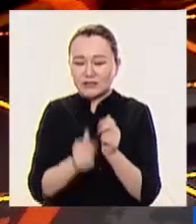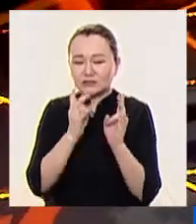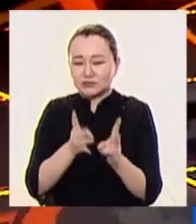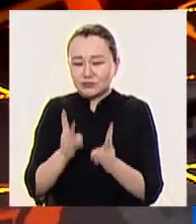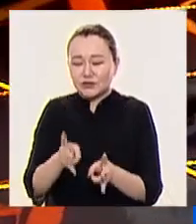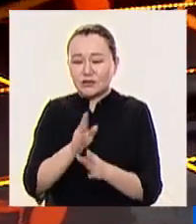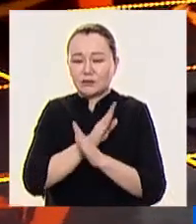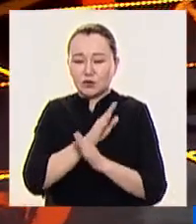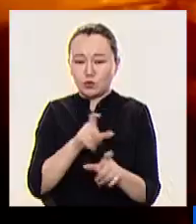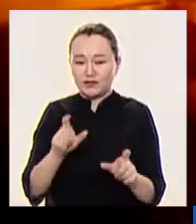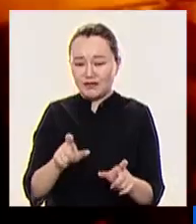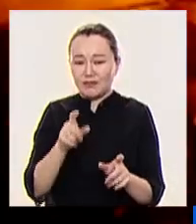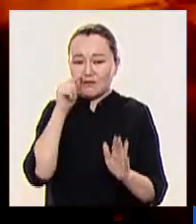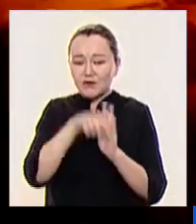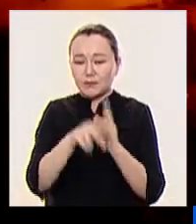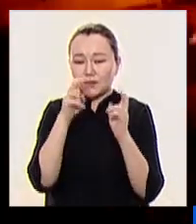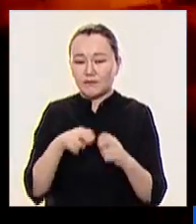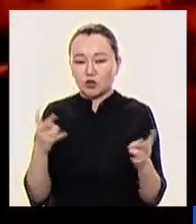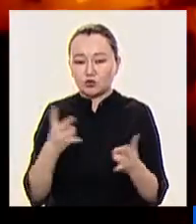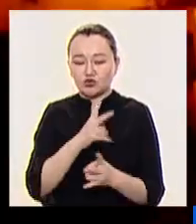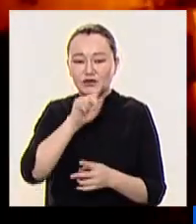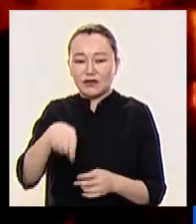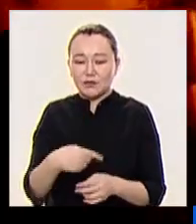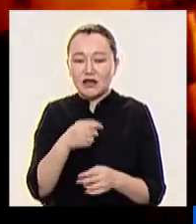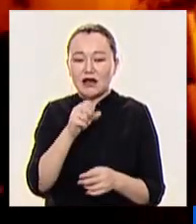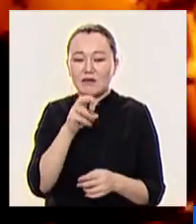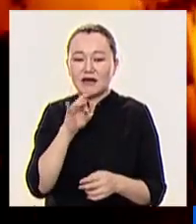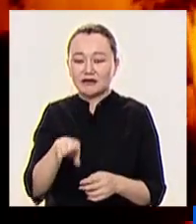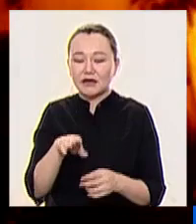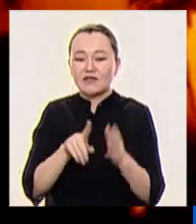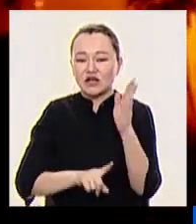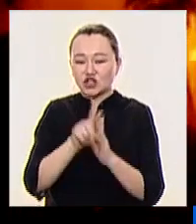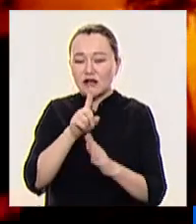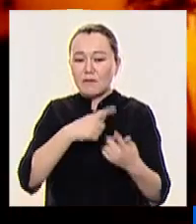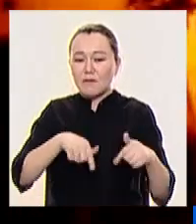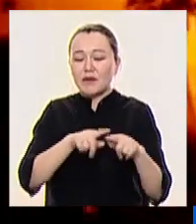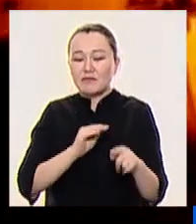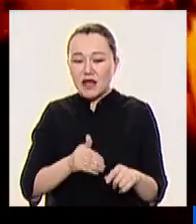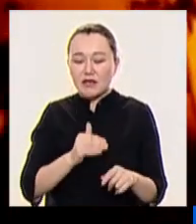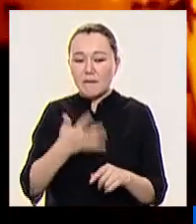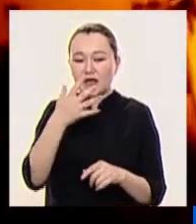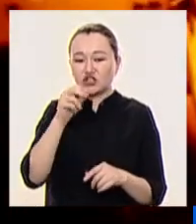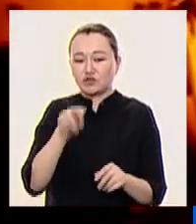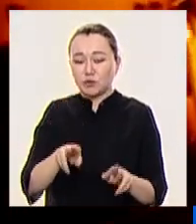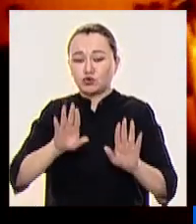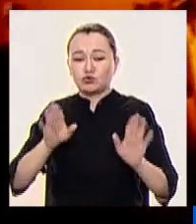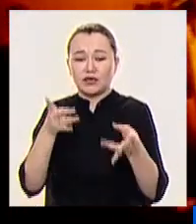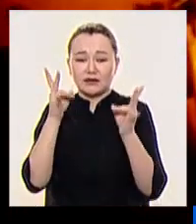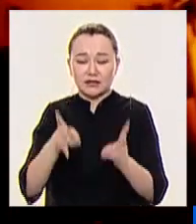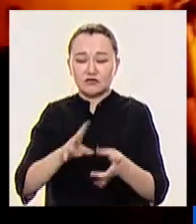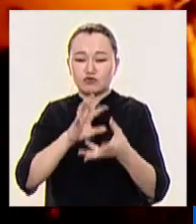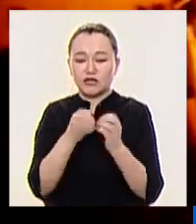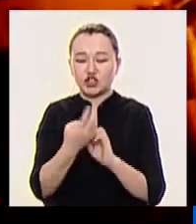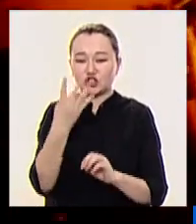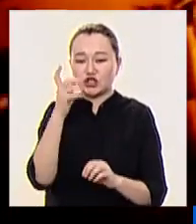травматизма и гибели людей. По информации депутата Альберта Рау, с начала года на предприятии произошли 5 ЧП, в результате которых